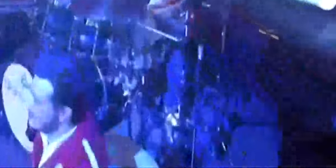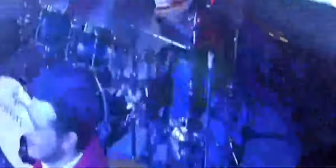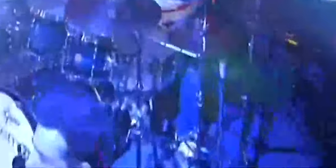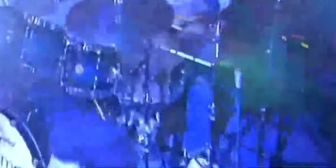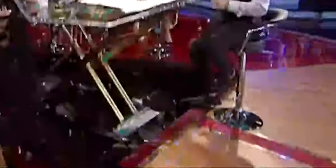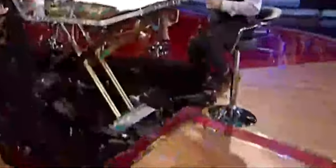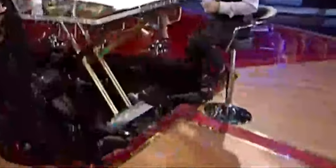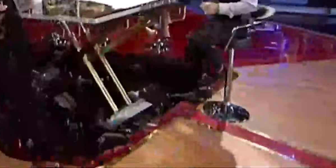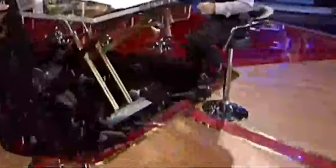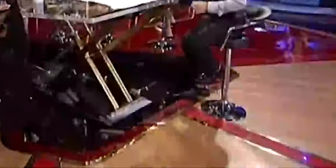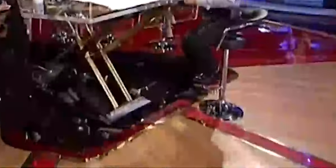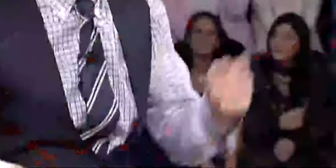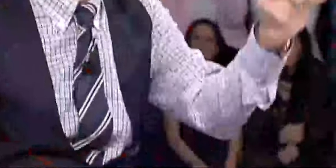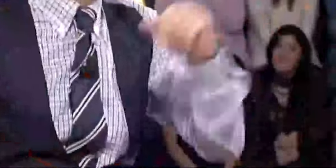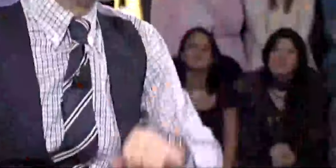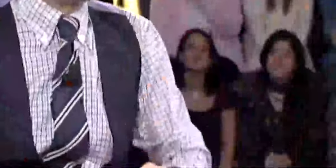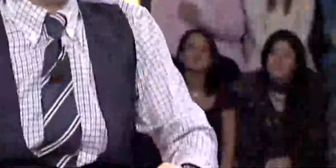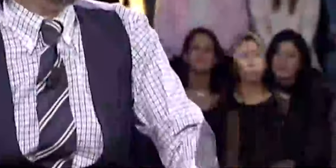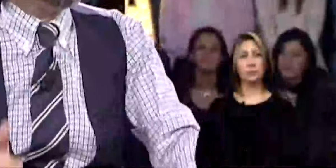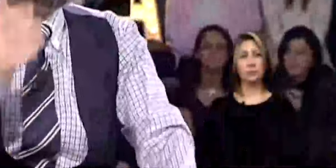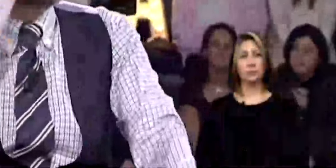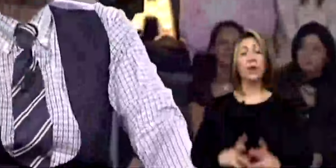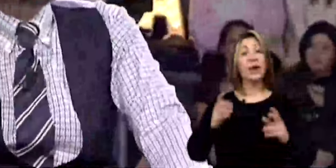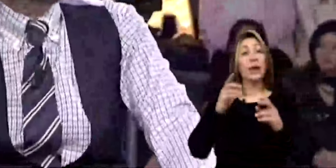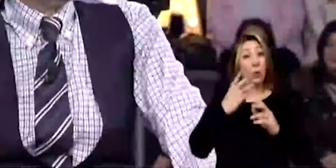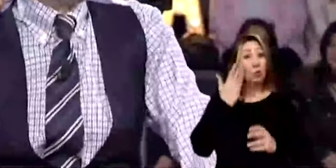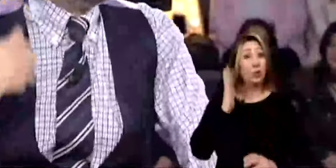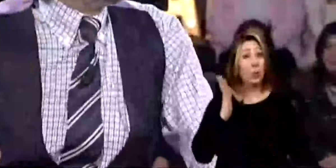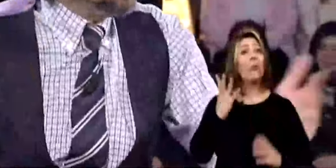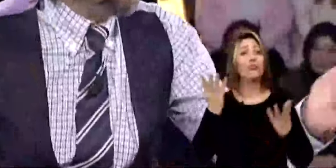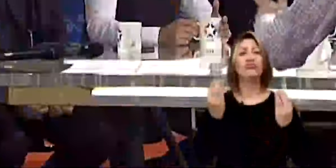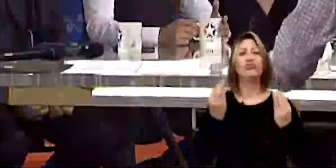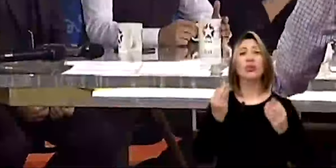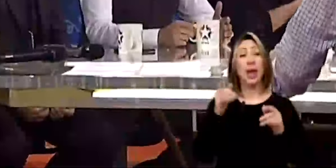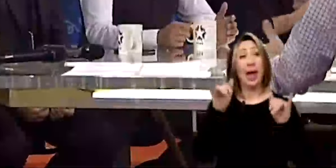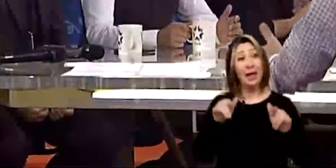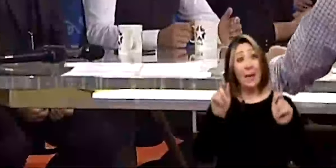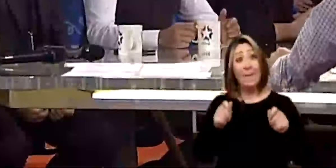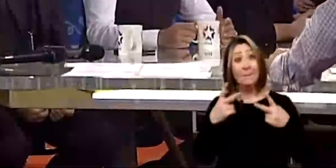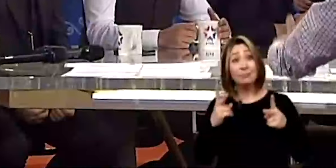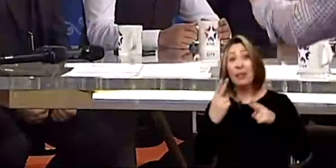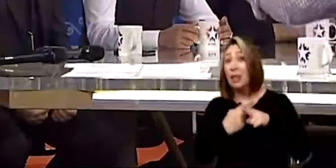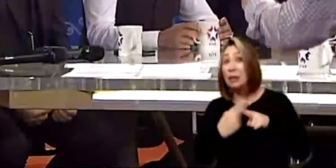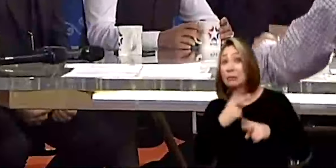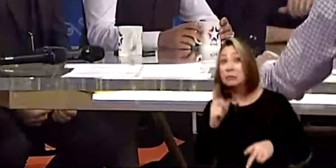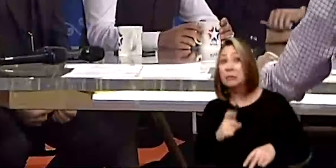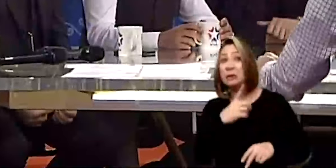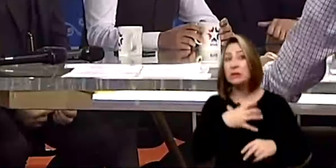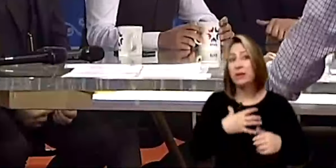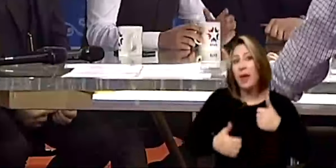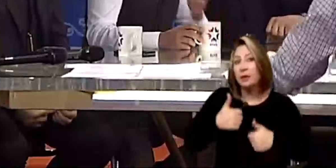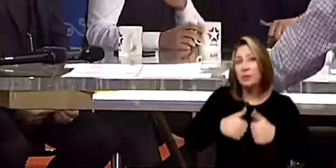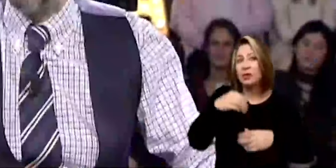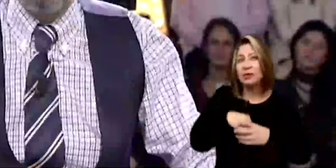Hanımlar beyler devam ediyoruz. Atiye'nin dansları hoşunuza gidiyor mu? Evet çok. He? Yapabilir misiniz? Denediniz mi hiç kendi